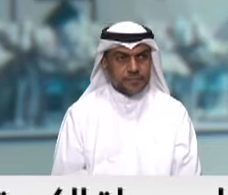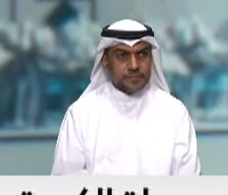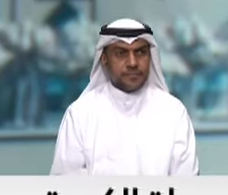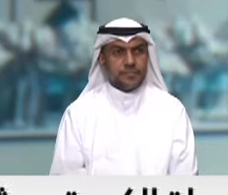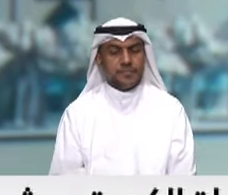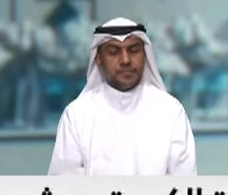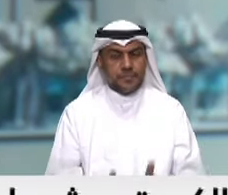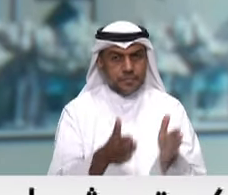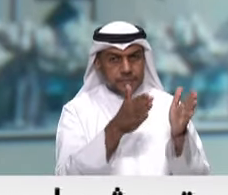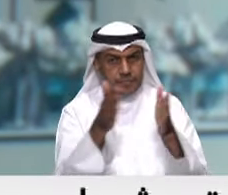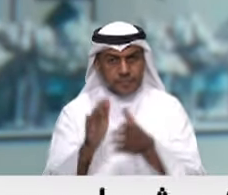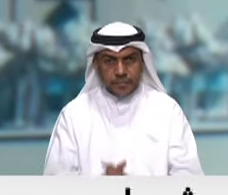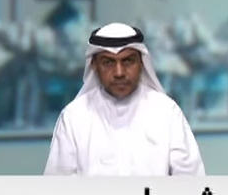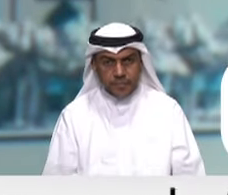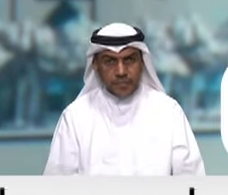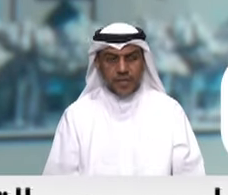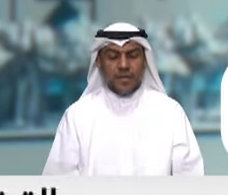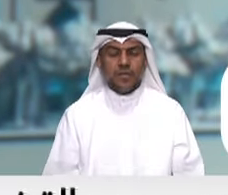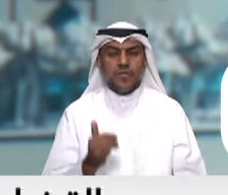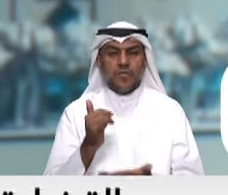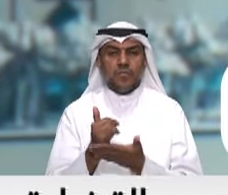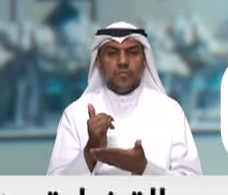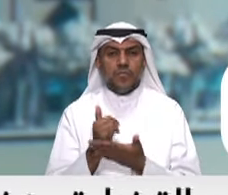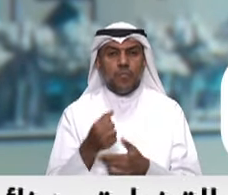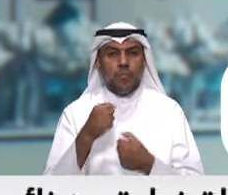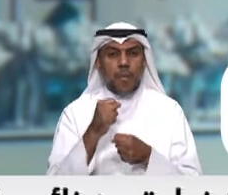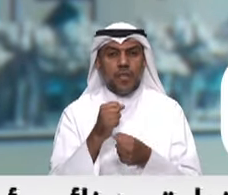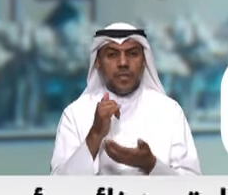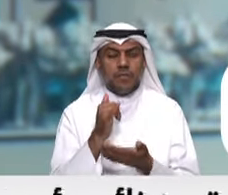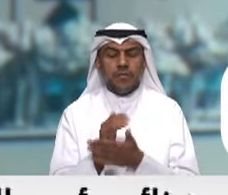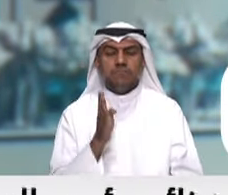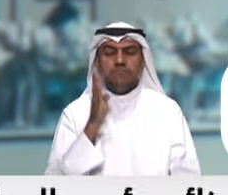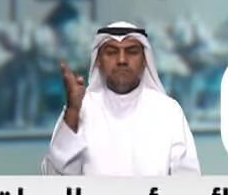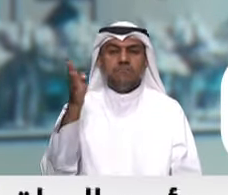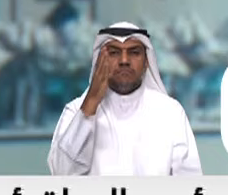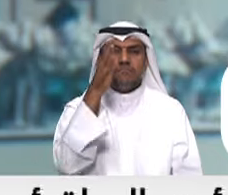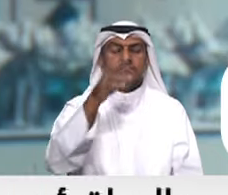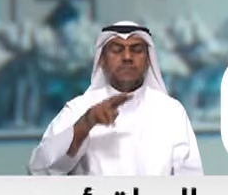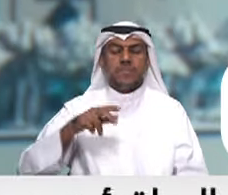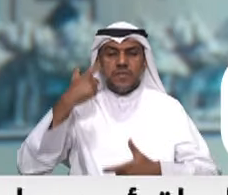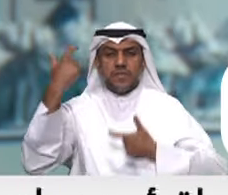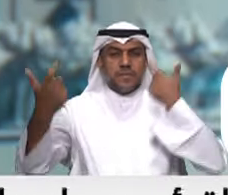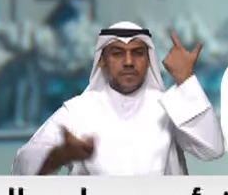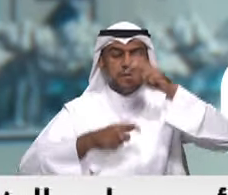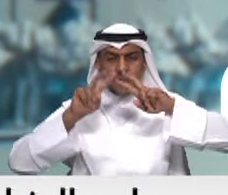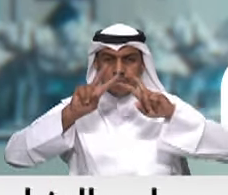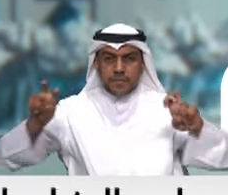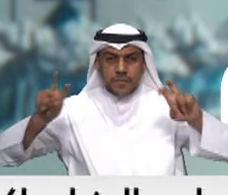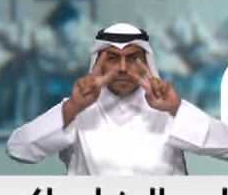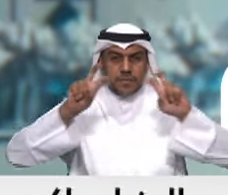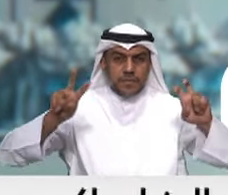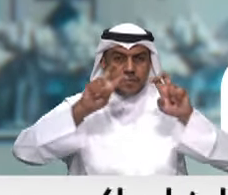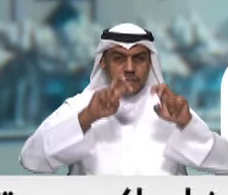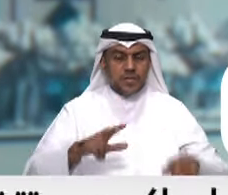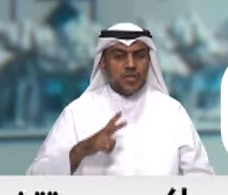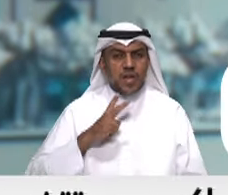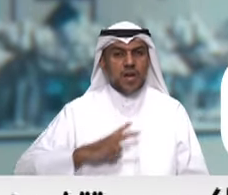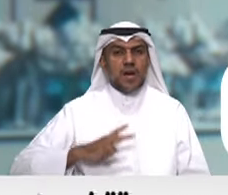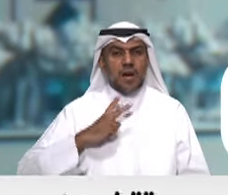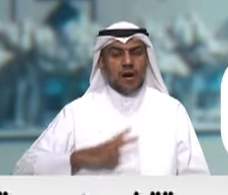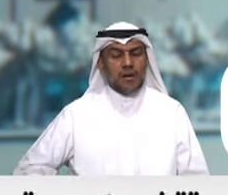ضمن حملاته التفتيشية، قام الفريق الرقابي بقسم إزالة المخالفات فرع بلدية محافظة العاصمة